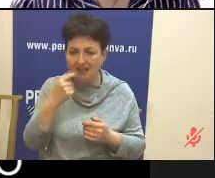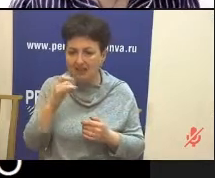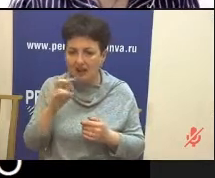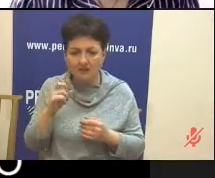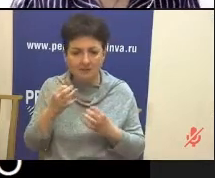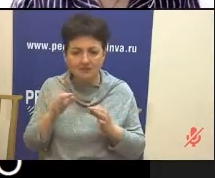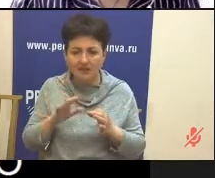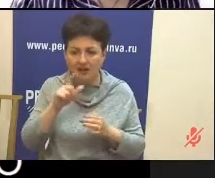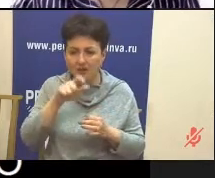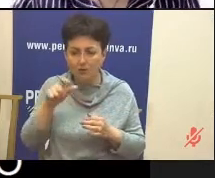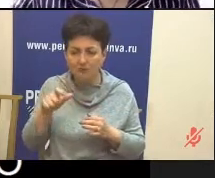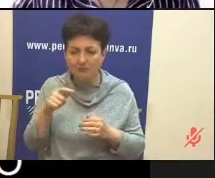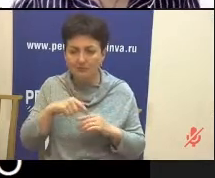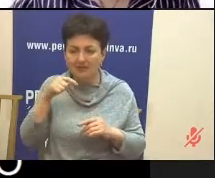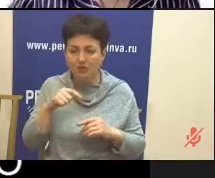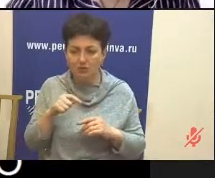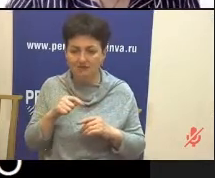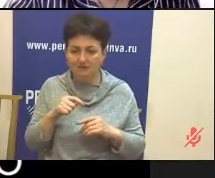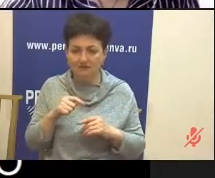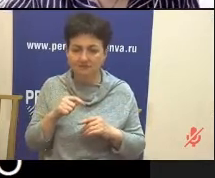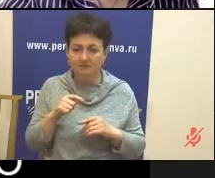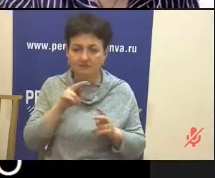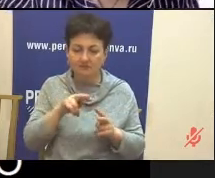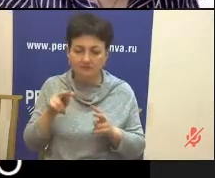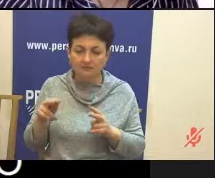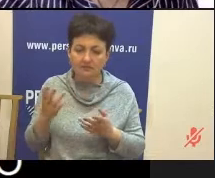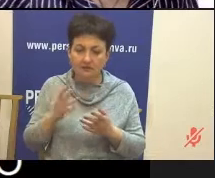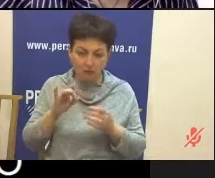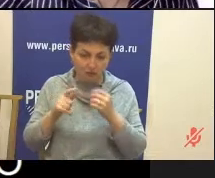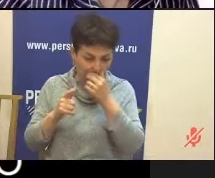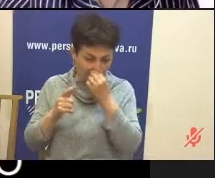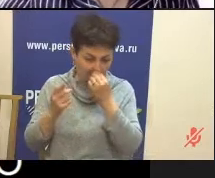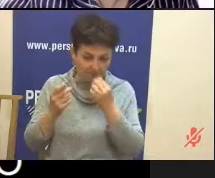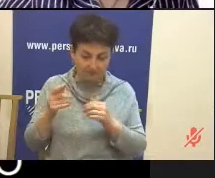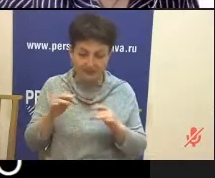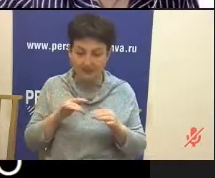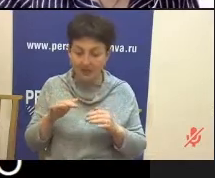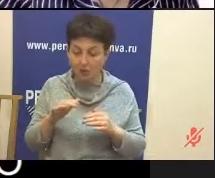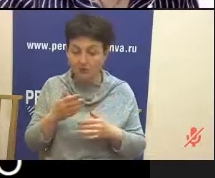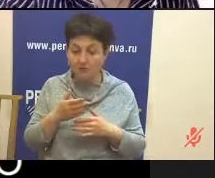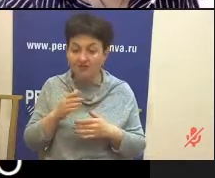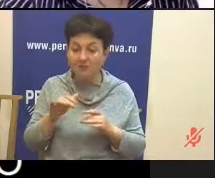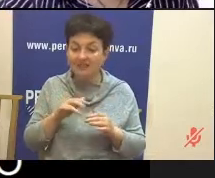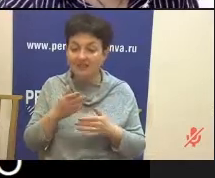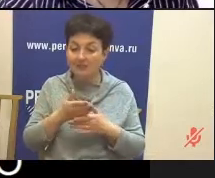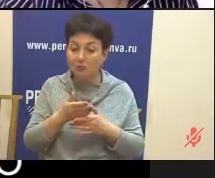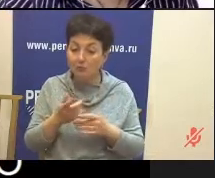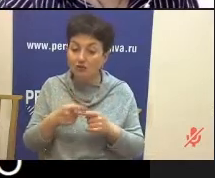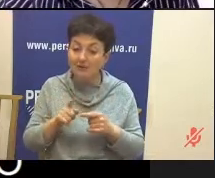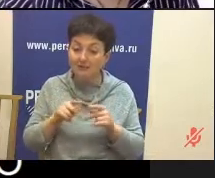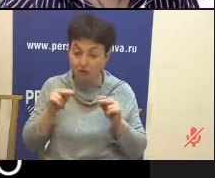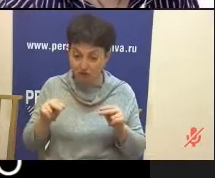в меньшей степени персональна, и она не позволяет людям как раз прочувствовать, проследить, какую роль они играют в